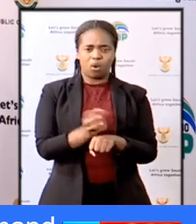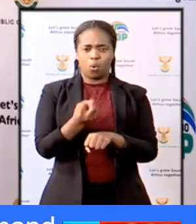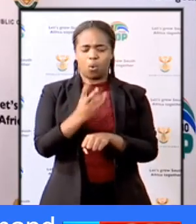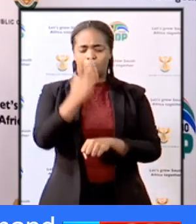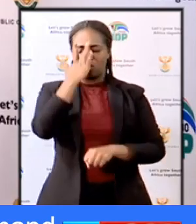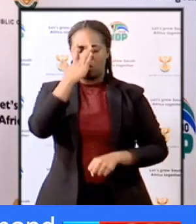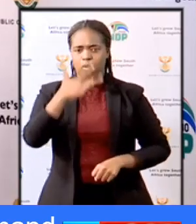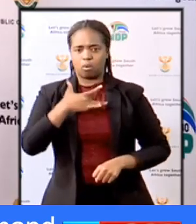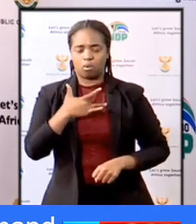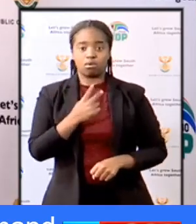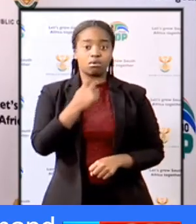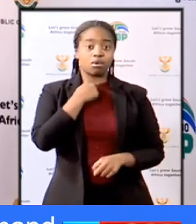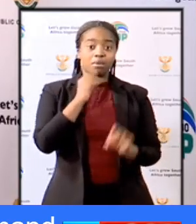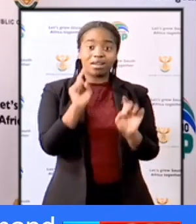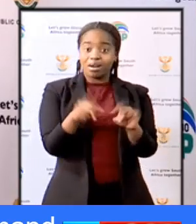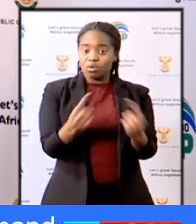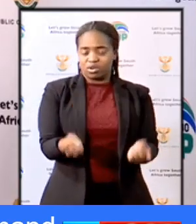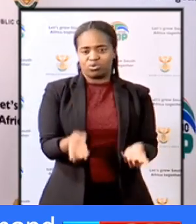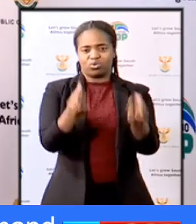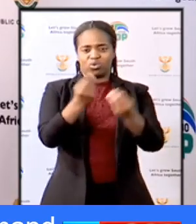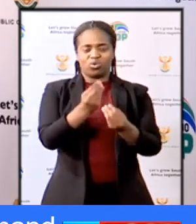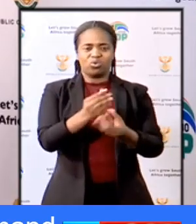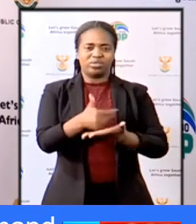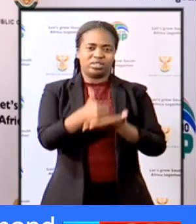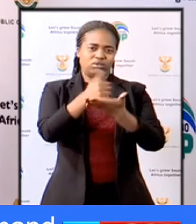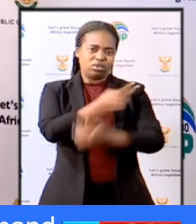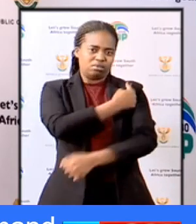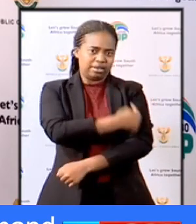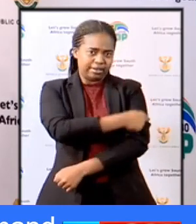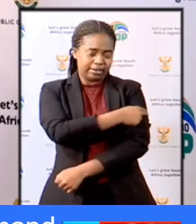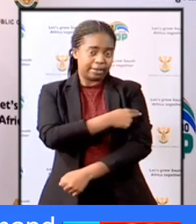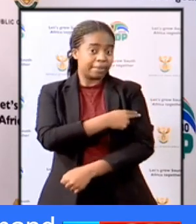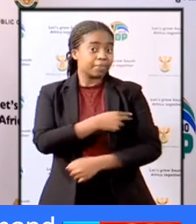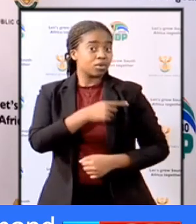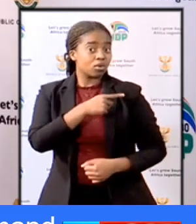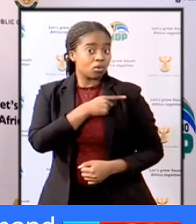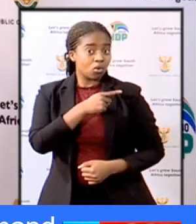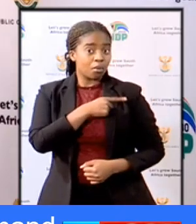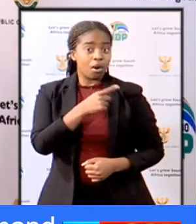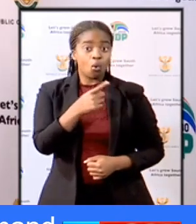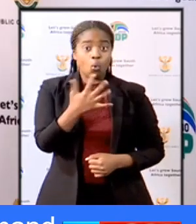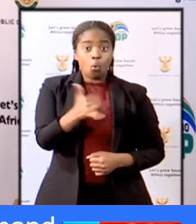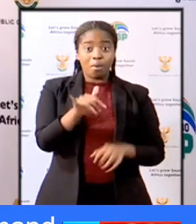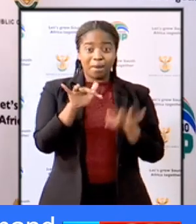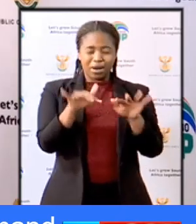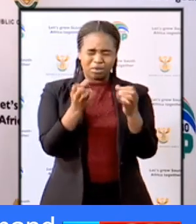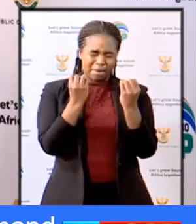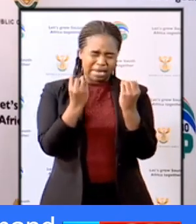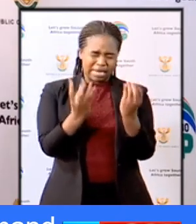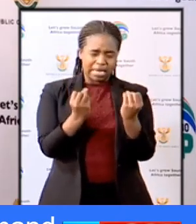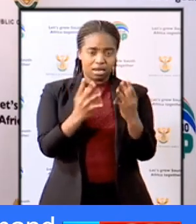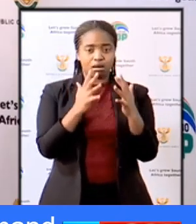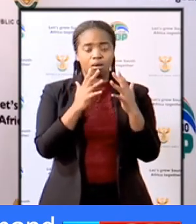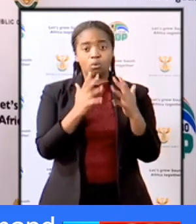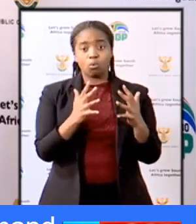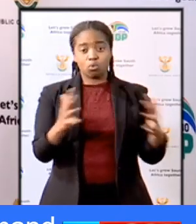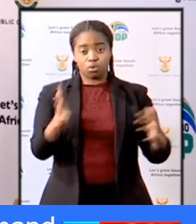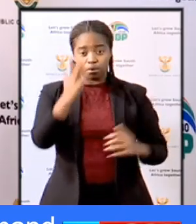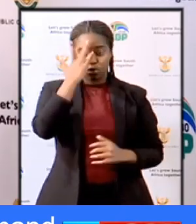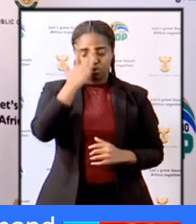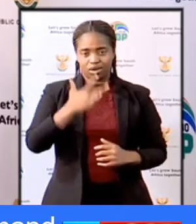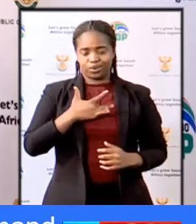bengasakwazi ukuthola usizo ezibhedlela. Ngoba mabe babaningi kakhulu abantu